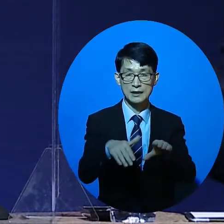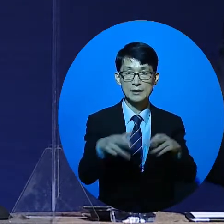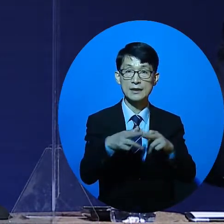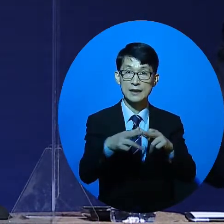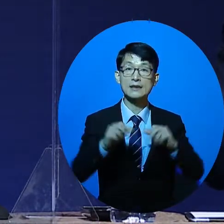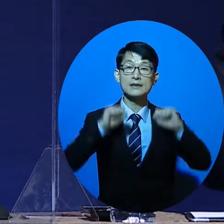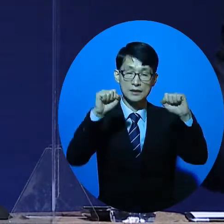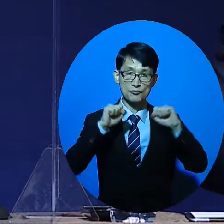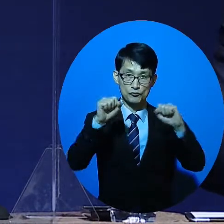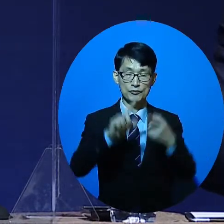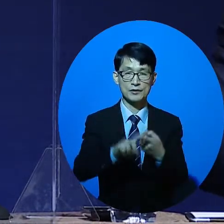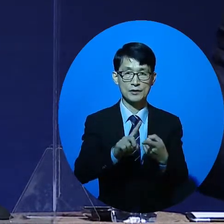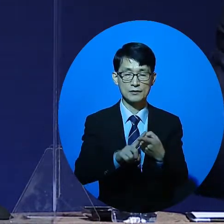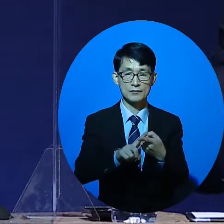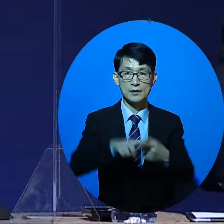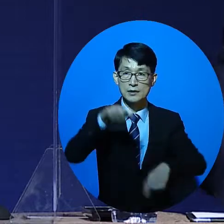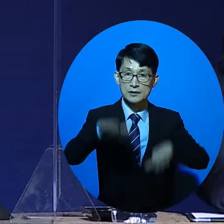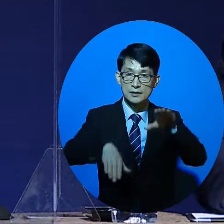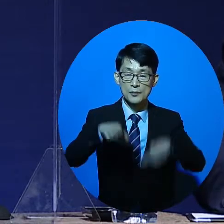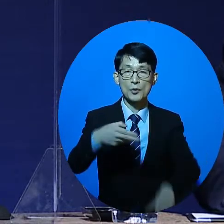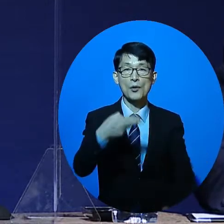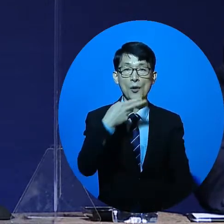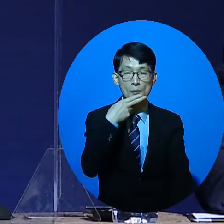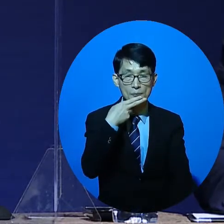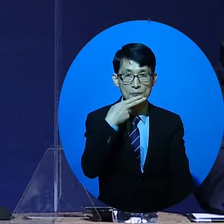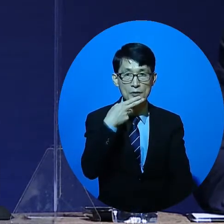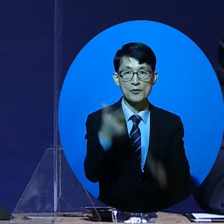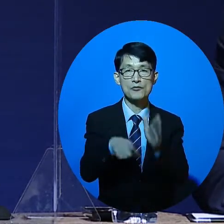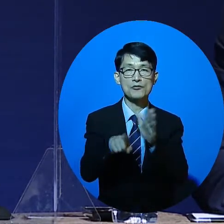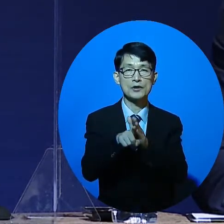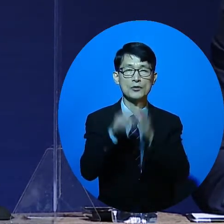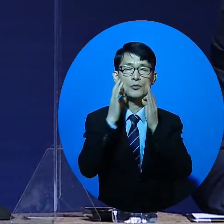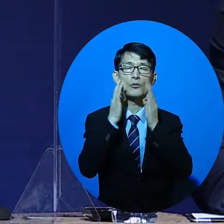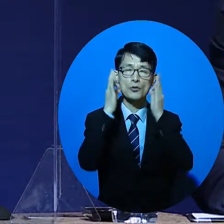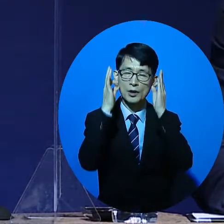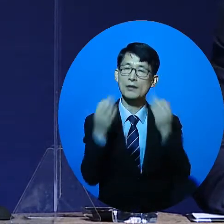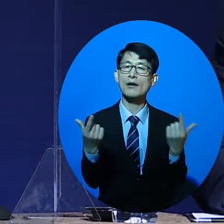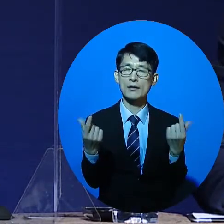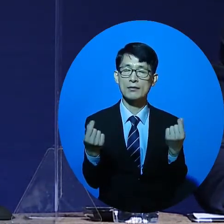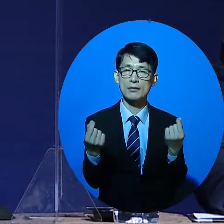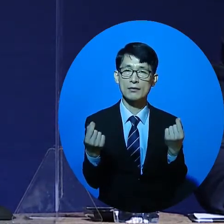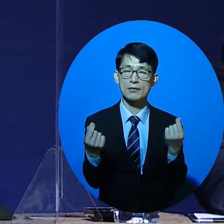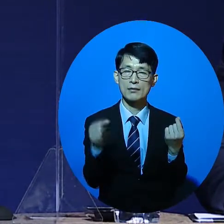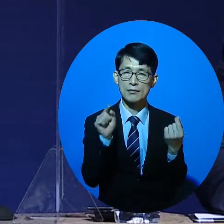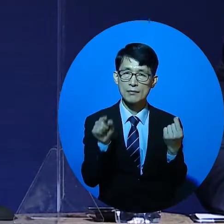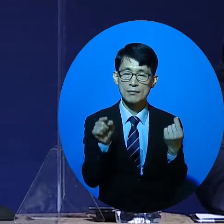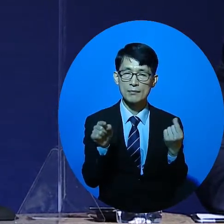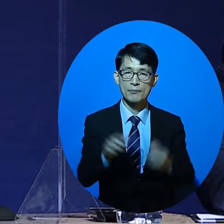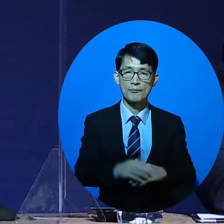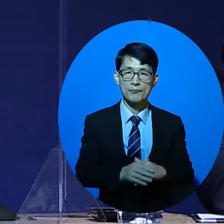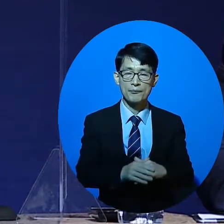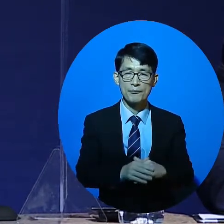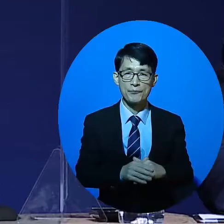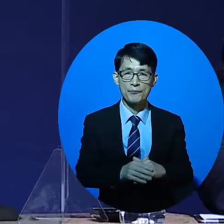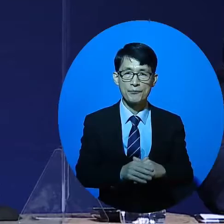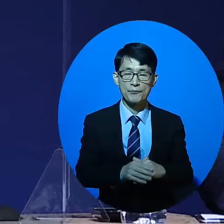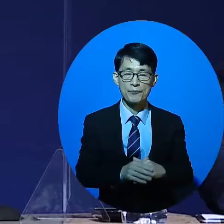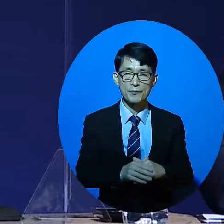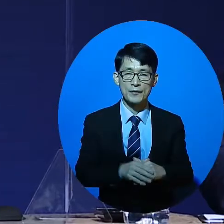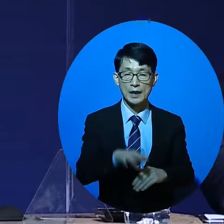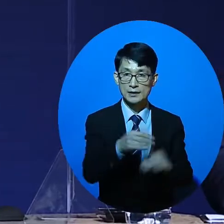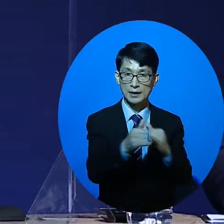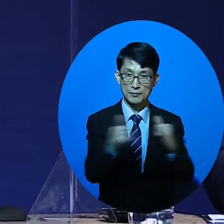체육에서는 차별 없는 체육 복지를 실현하는 데 초점을 두고 있는 것 같고요. 이런 부분들은 우리 국민의